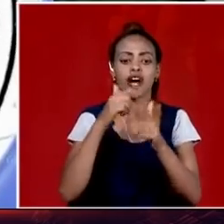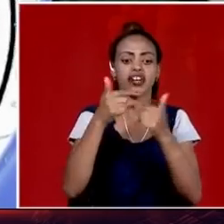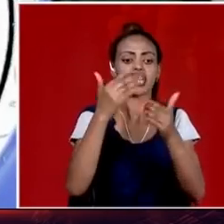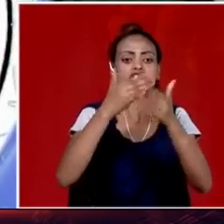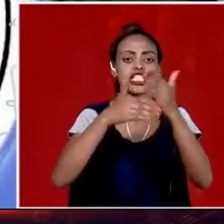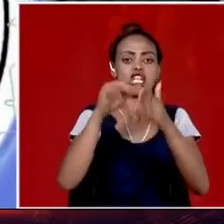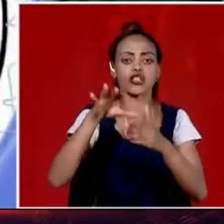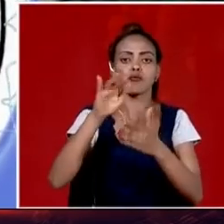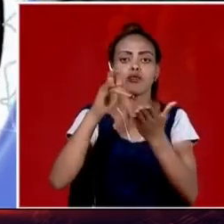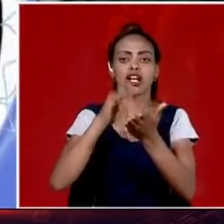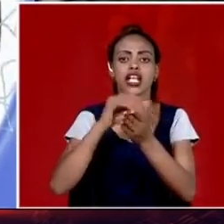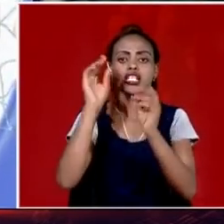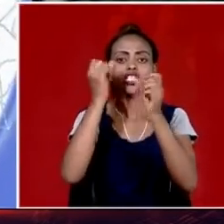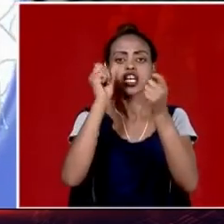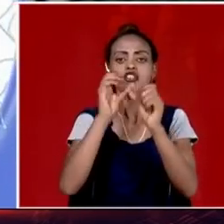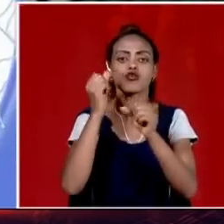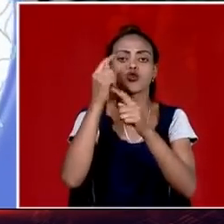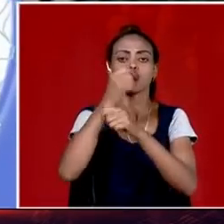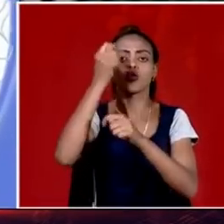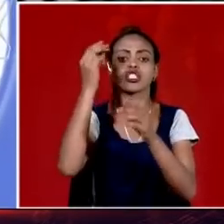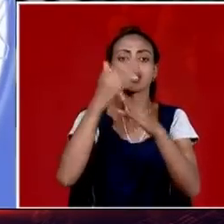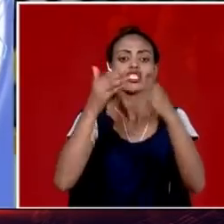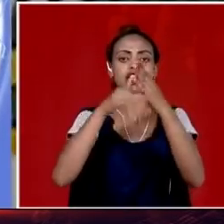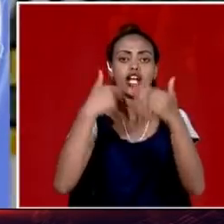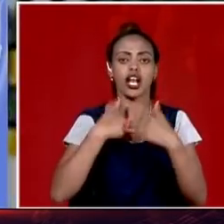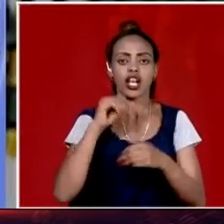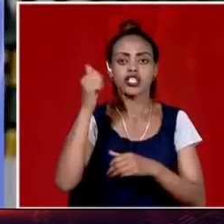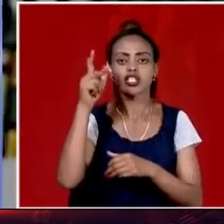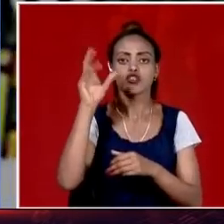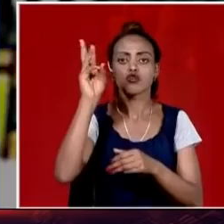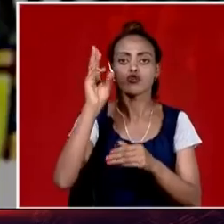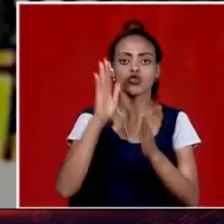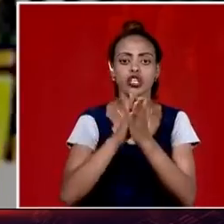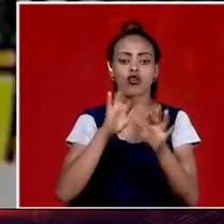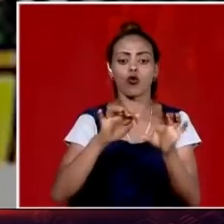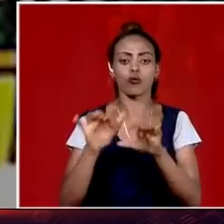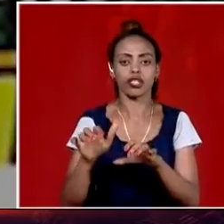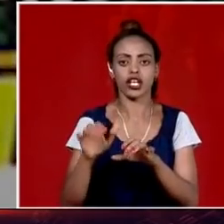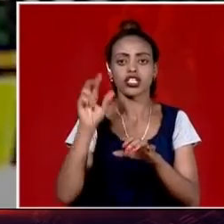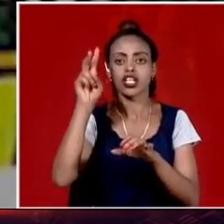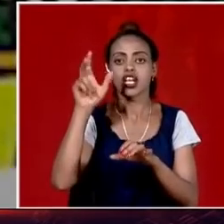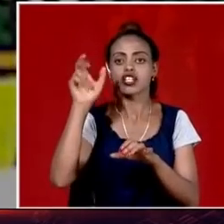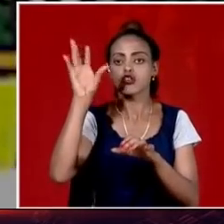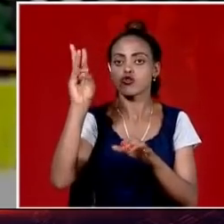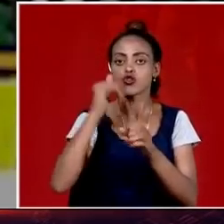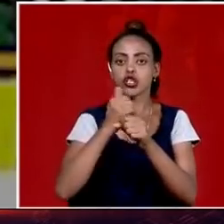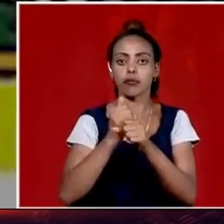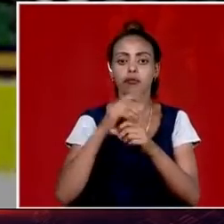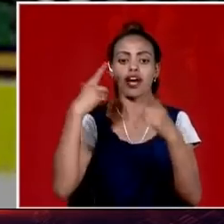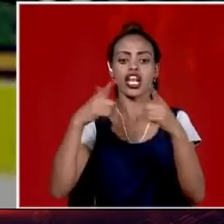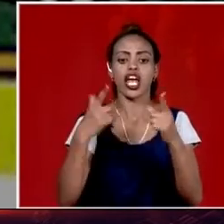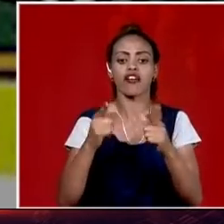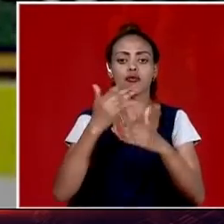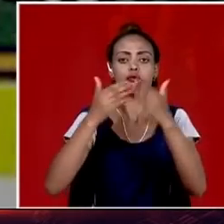ዝርከባ ማእከላት ሳይንስ ቴክኖሎጂን ተሃንፅ ከም ዘላ 36 ማእከላት ቨርቹዋል ኮምፒተር 36 ድማ ኦፍላይን ዲጂታል ላይብረሪ ብምጥያሽ